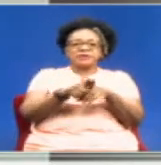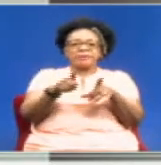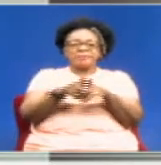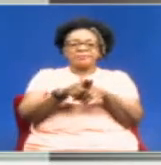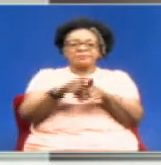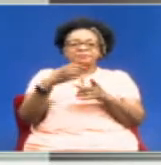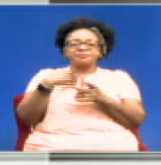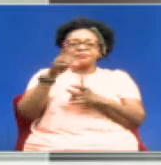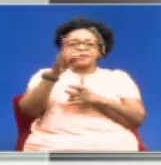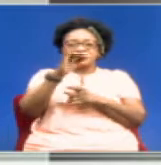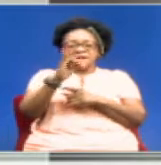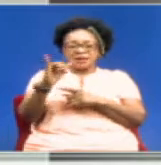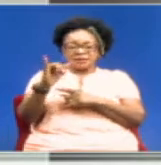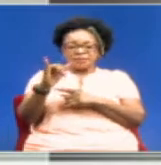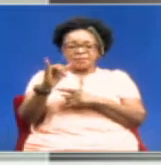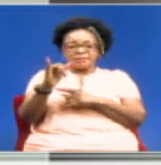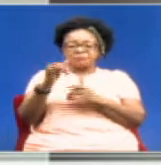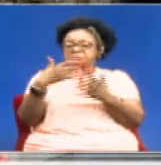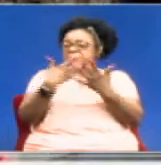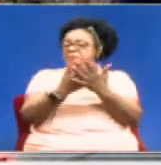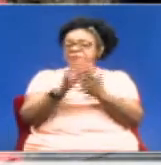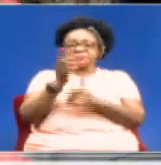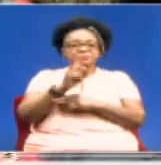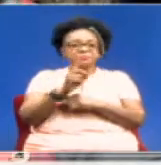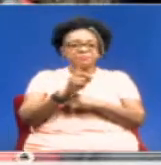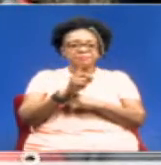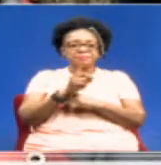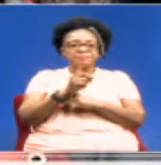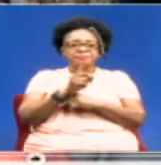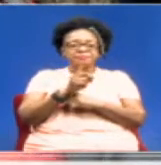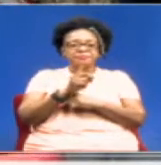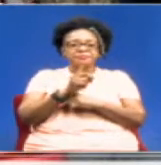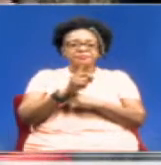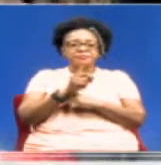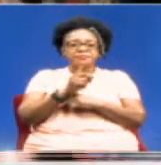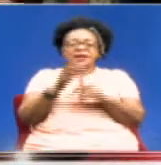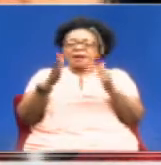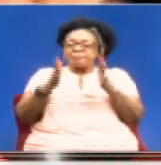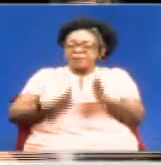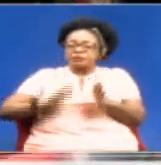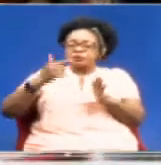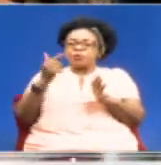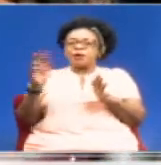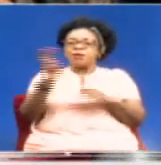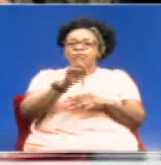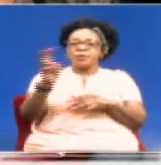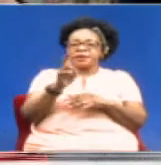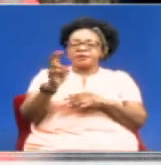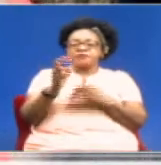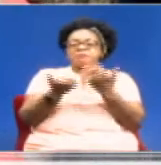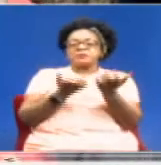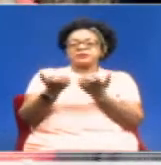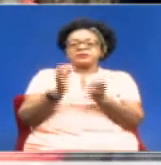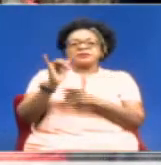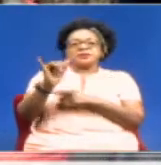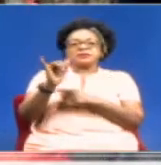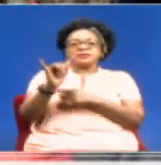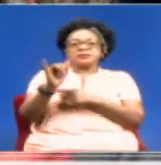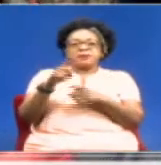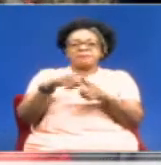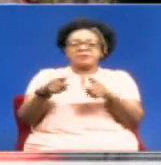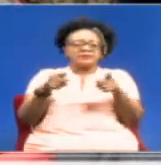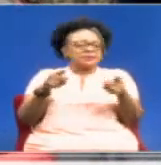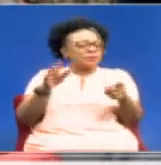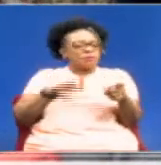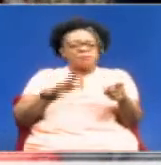ya DCI kutomtia mbaroni. Ule mtu alikuwa anatafuta ni mwenye hiyo biashara. Na si umama. Umama